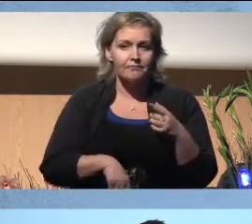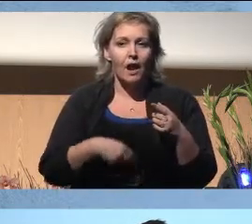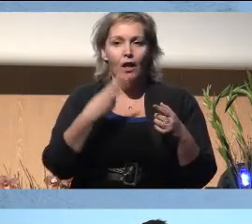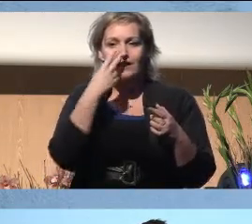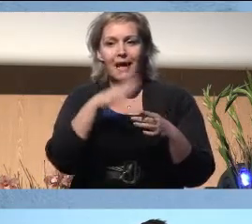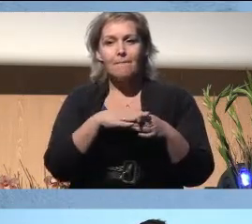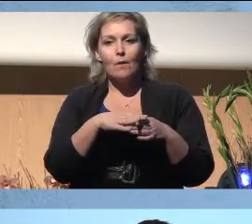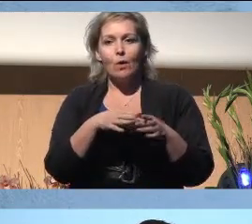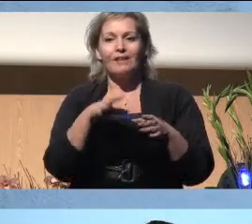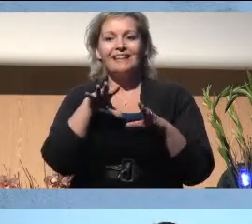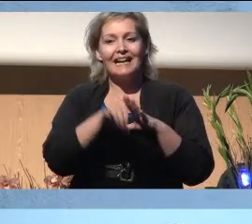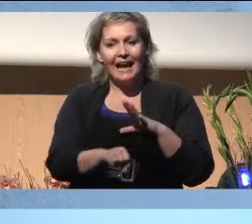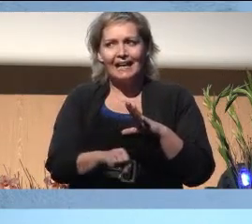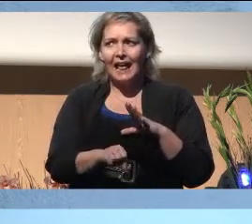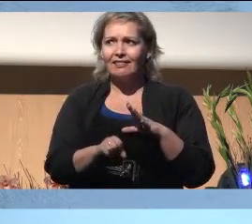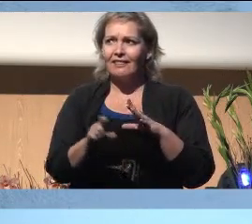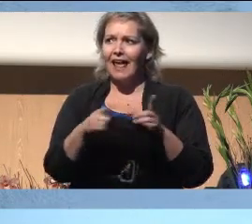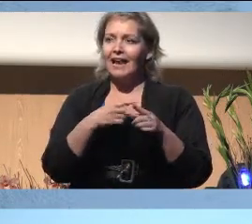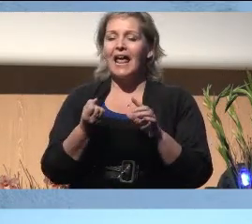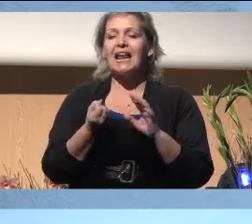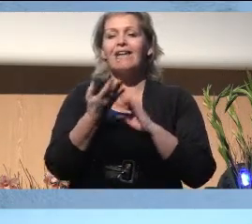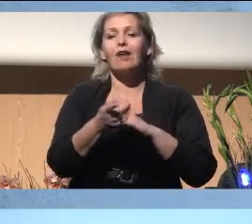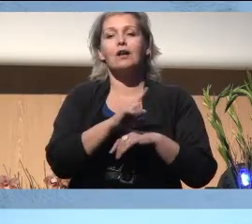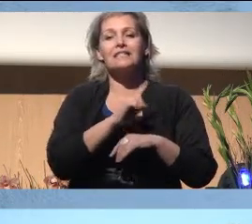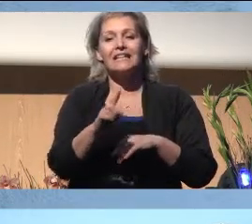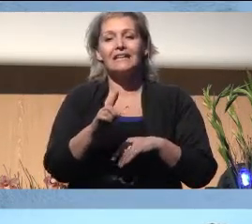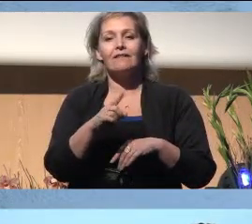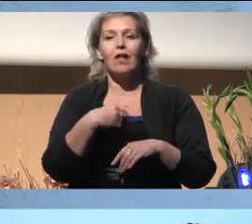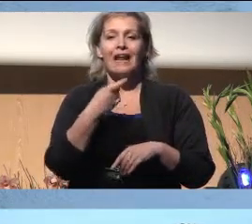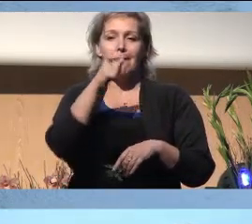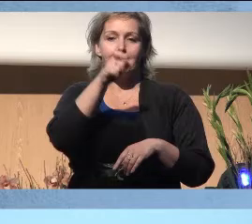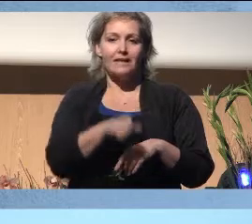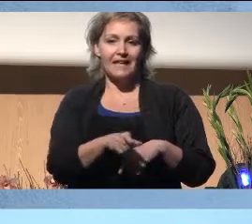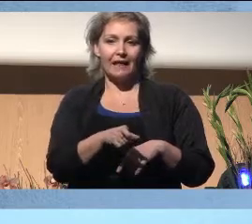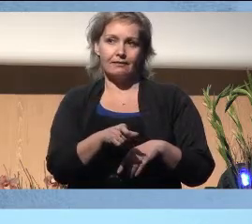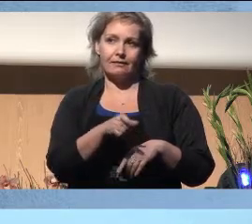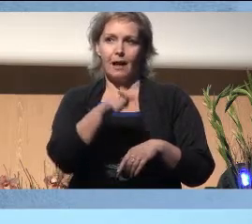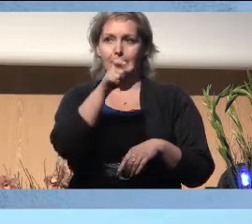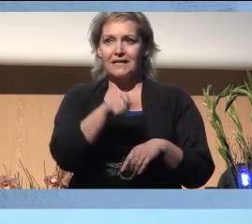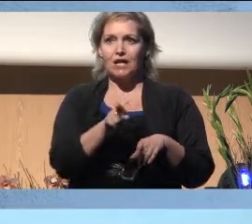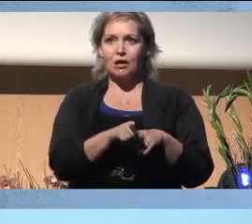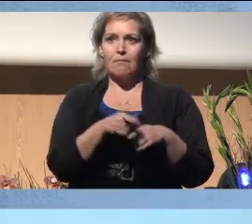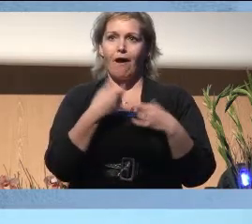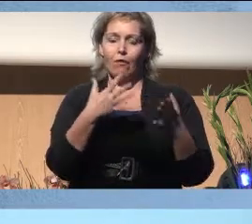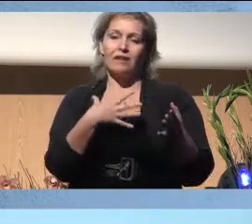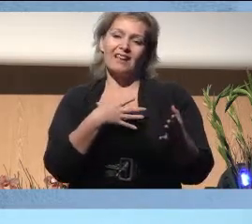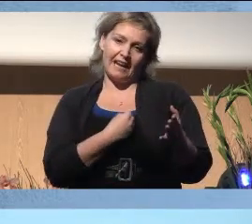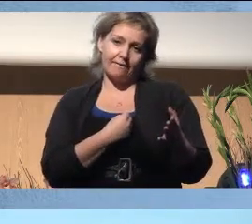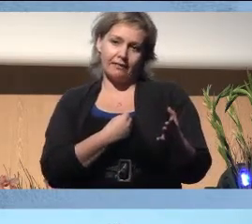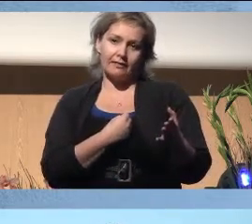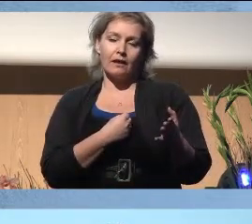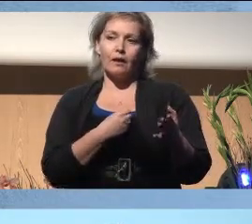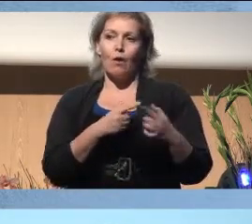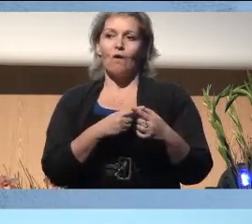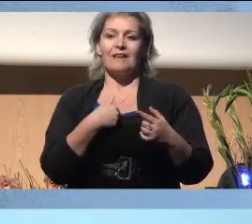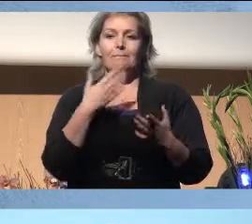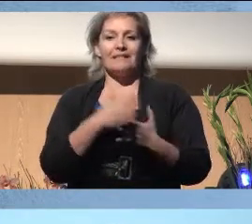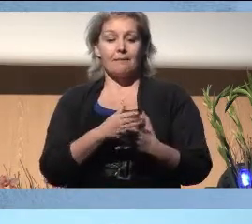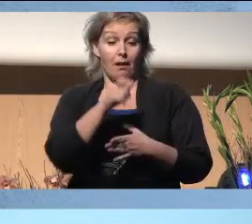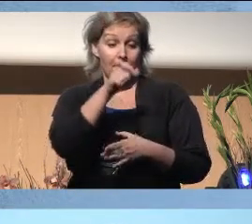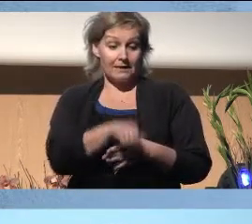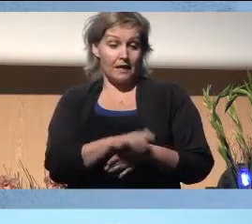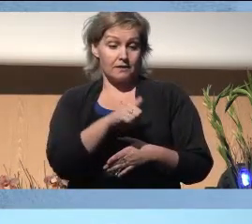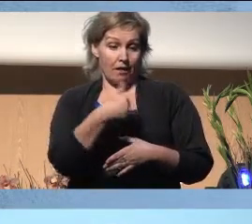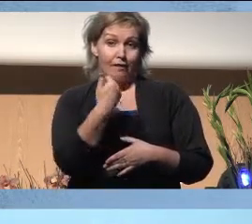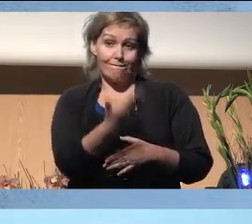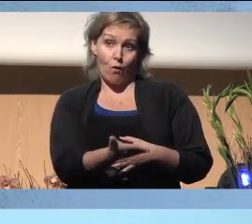titta på tillgänglighet eller leveranstider. Vi tar ett patientfall, en patient som har fått en kräft. Och då beslutar vi att den här patienten